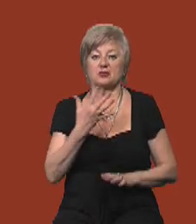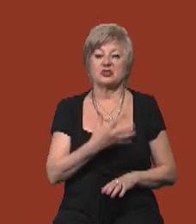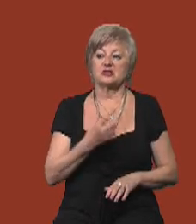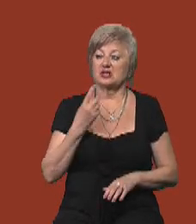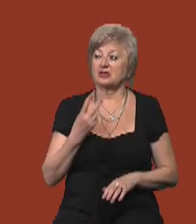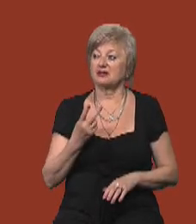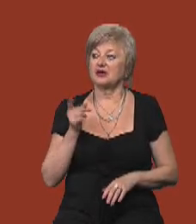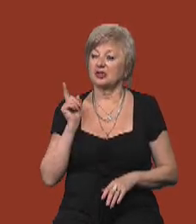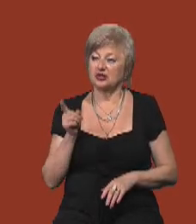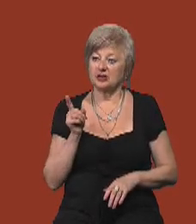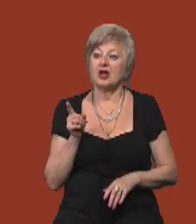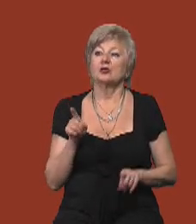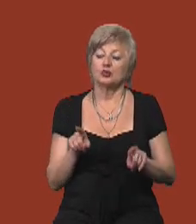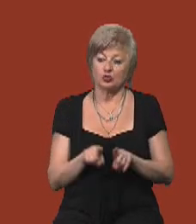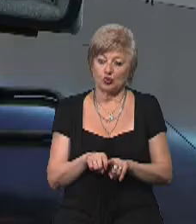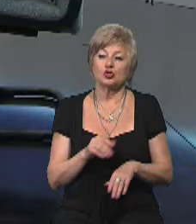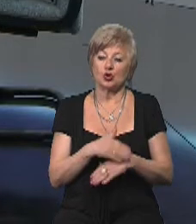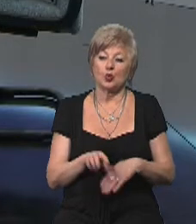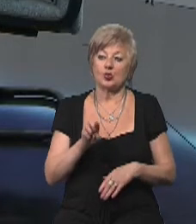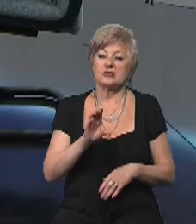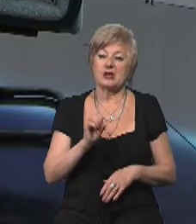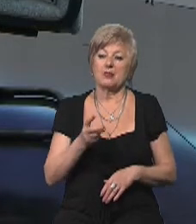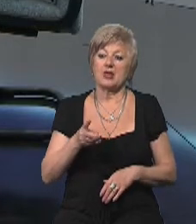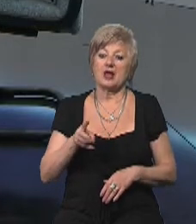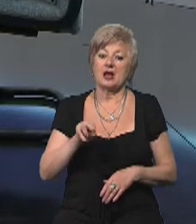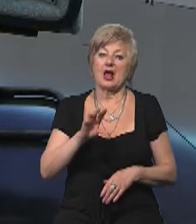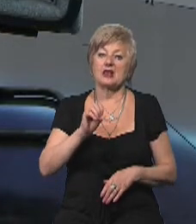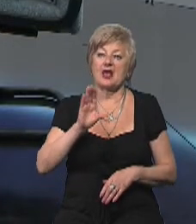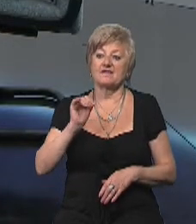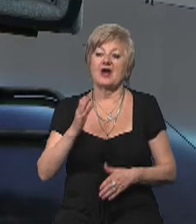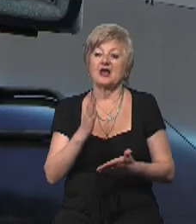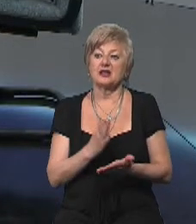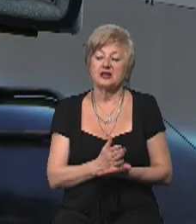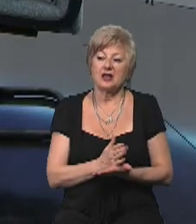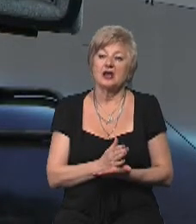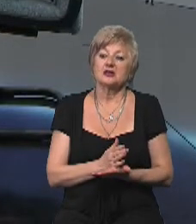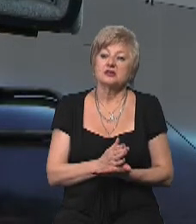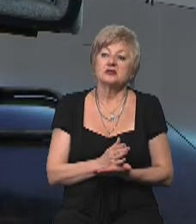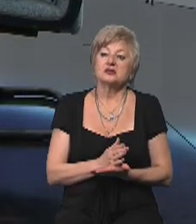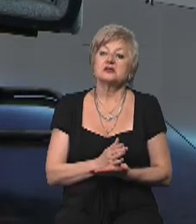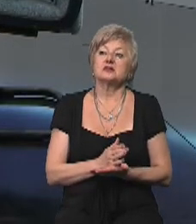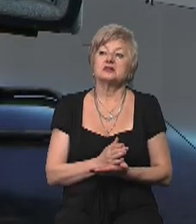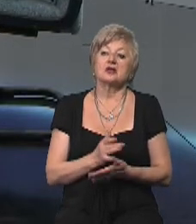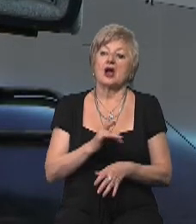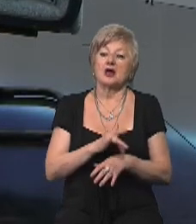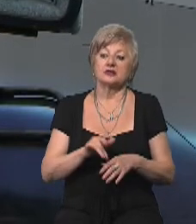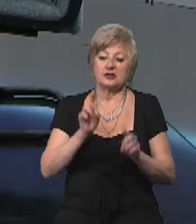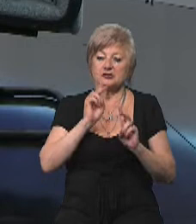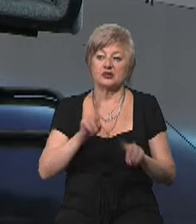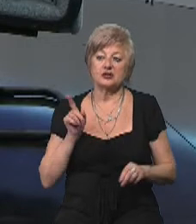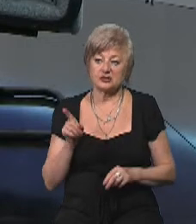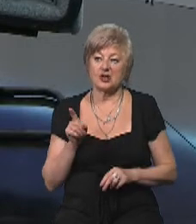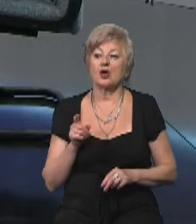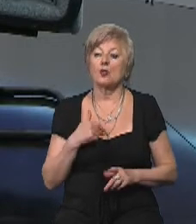099-366-64-52. Там теж на Біляєва на денний центр розташован, а сам притулок теж ми адреса невідома. Ну, що...